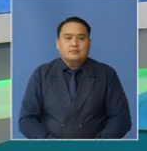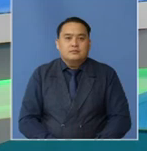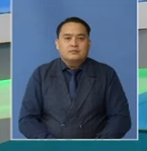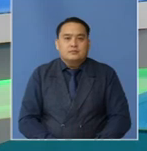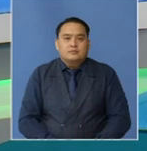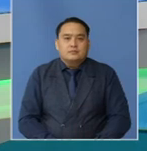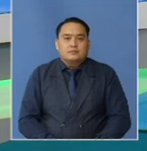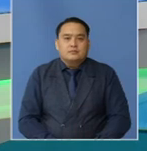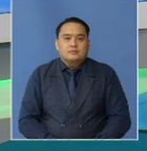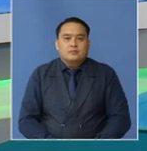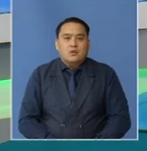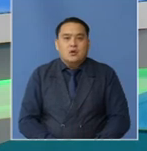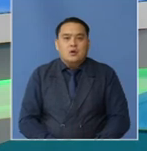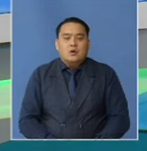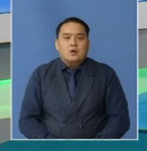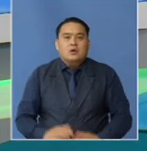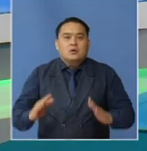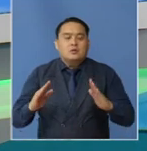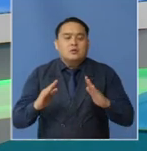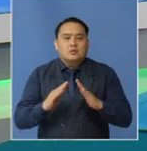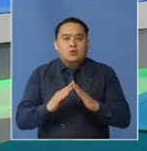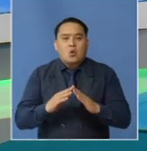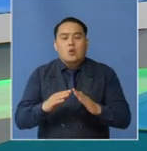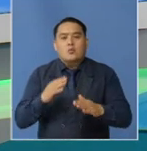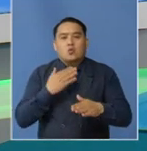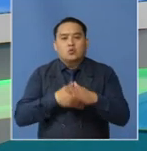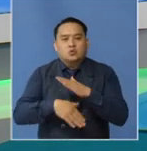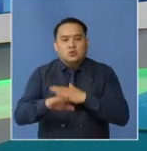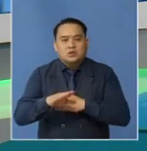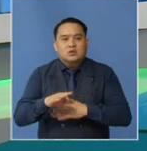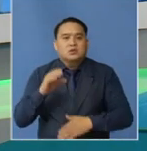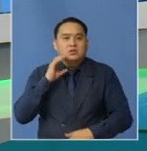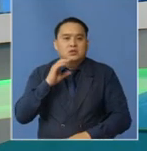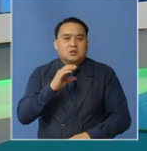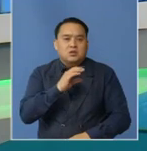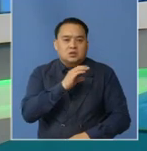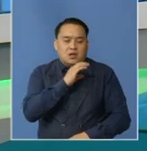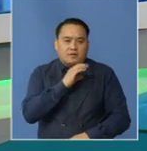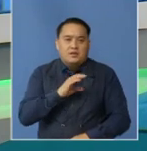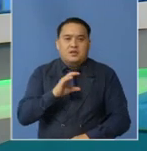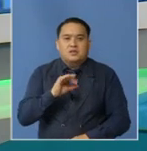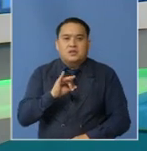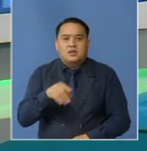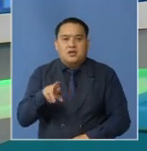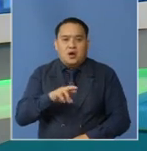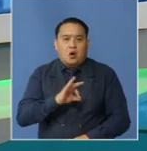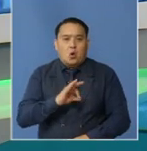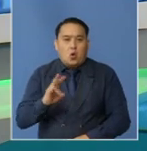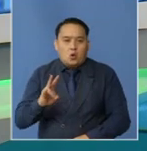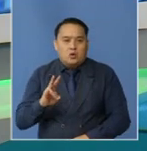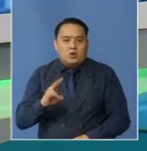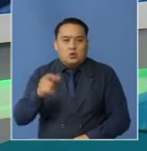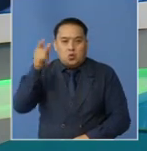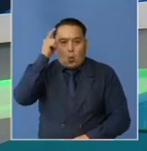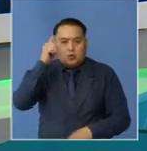Десятки тысяч человек покинули свои дома в районе боевых действий на северо-востоке Сирии. По оценкам ООН, из районов, где